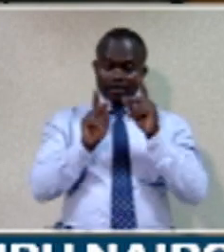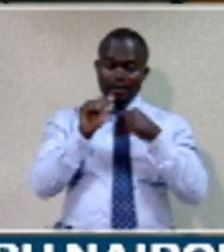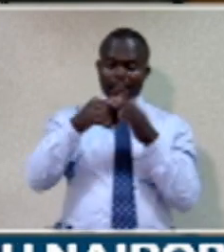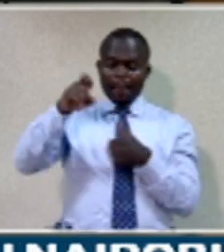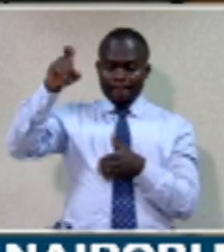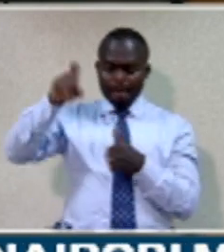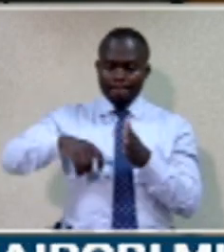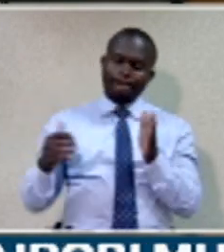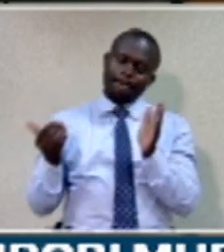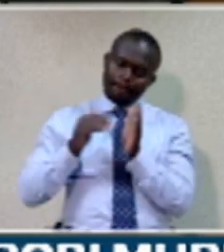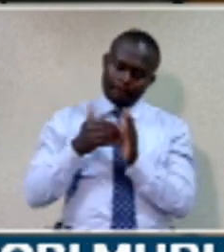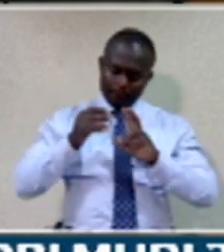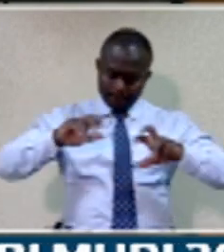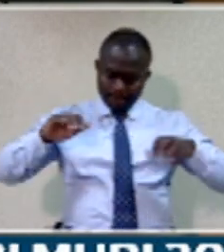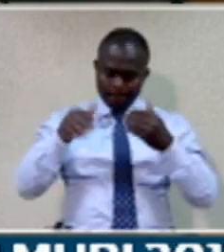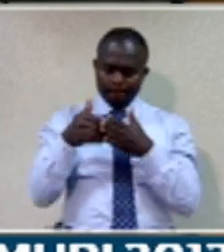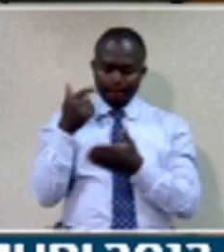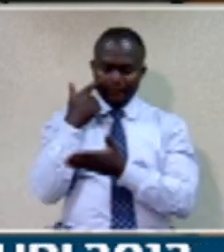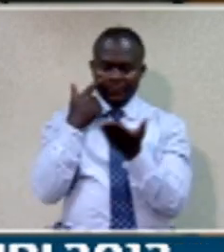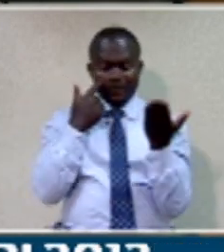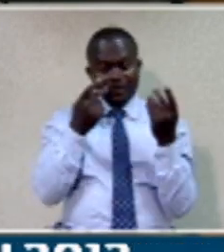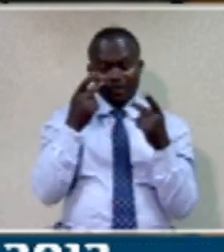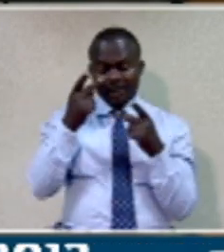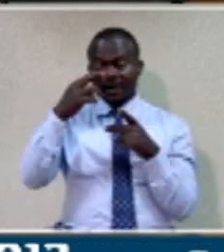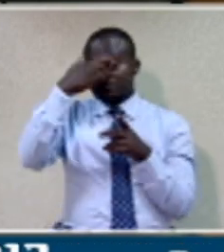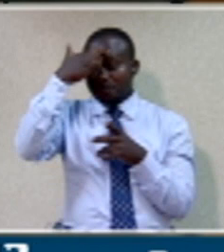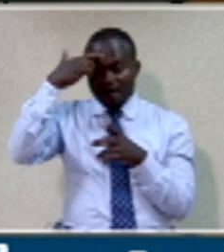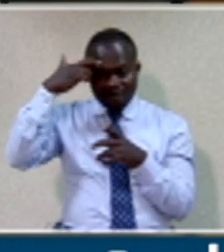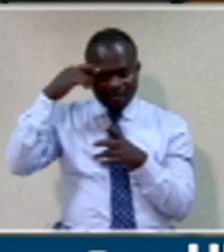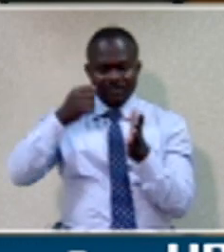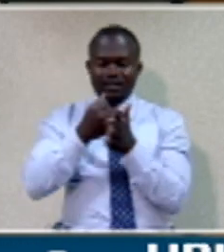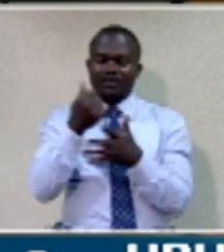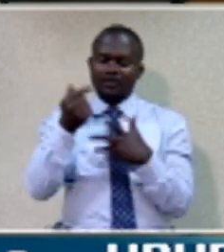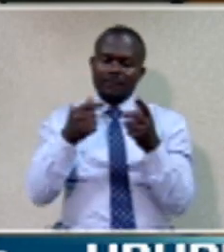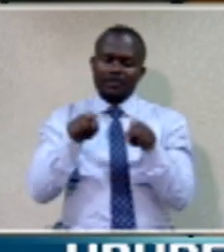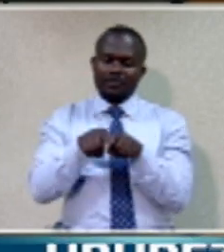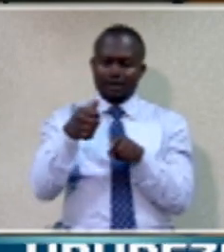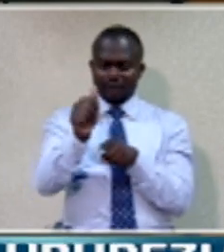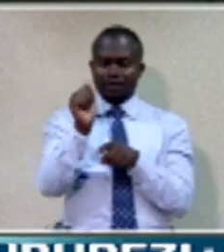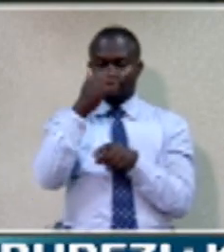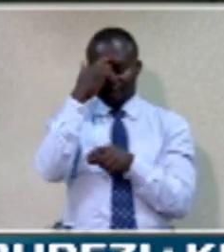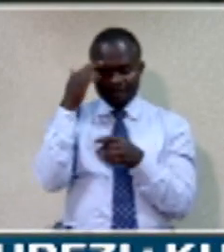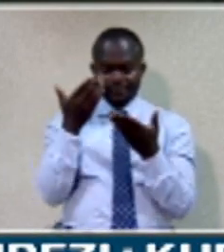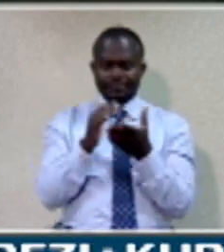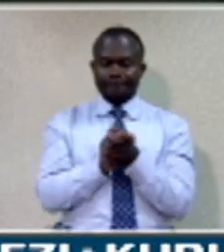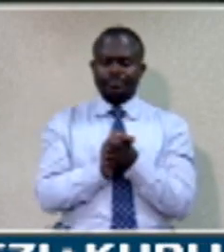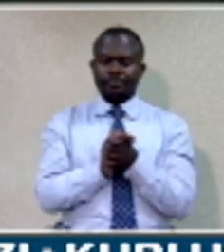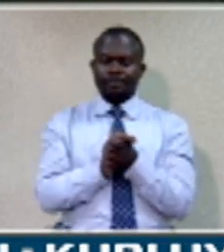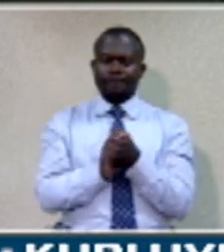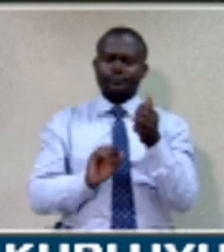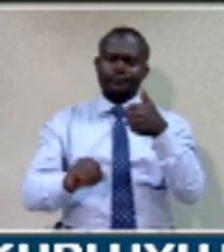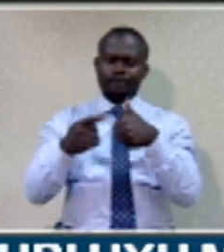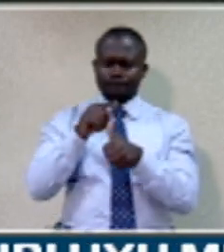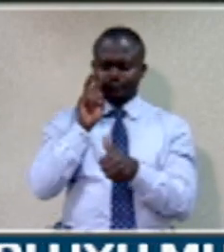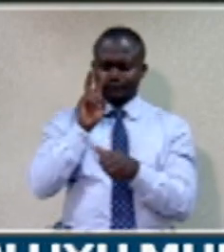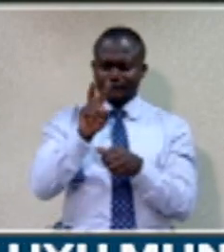bakwiye kugaruka bakagisesengura bakareba impamvu zitera ibi bintu zirahari. Icya mbere ni